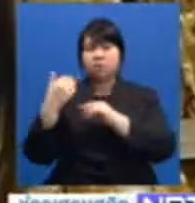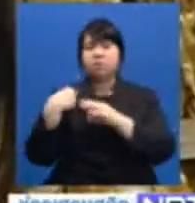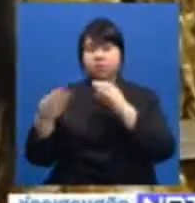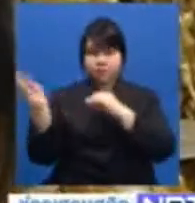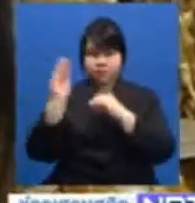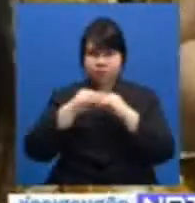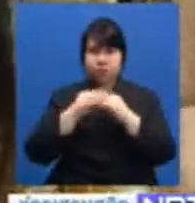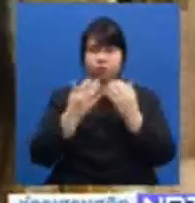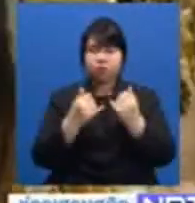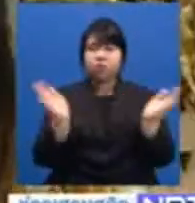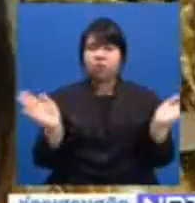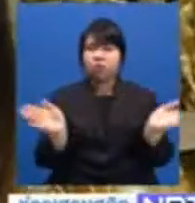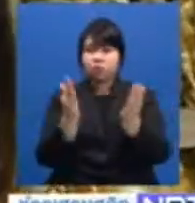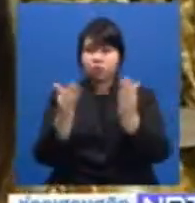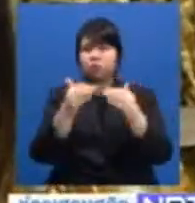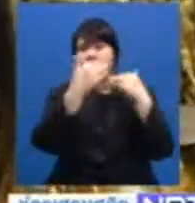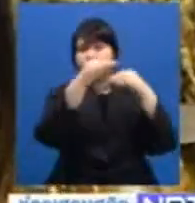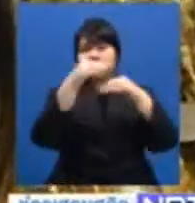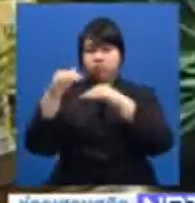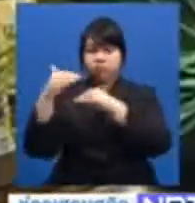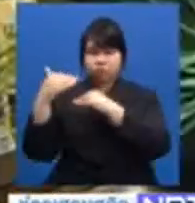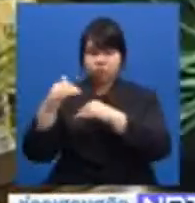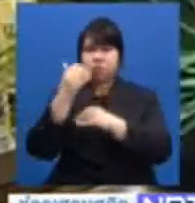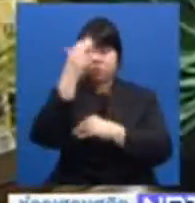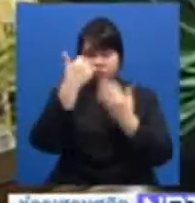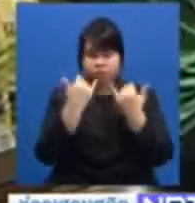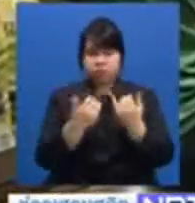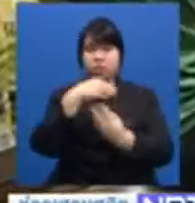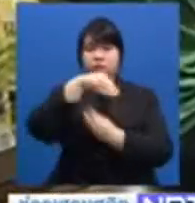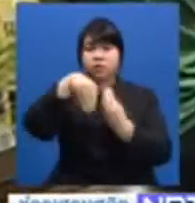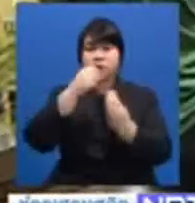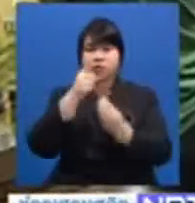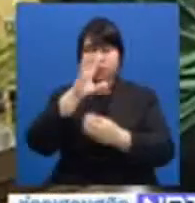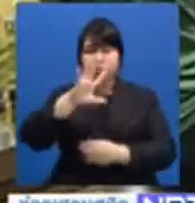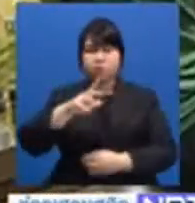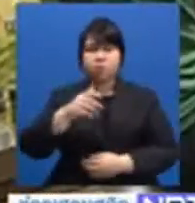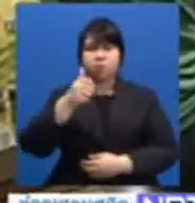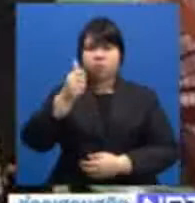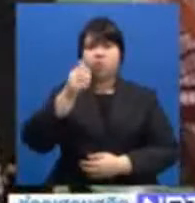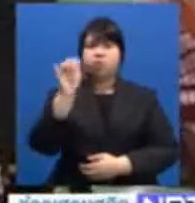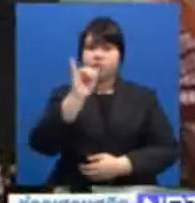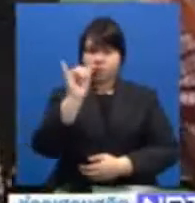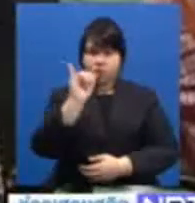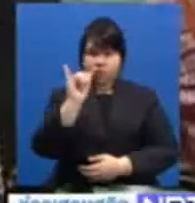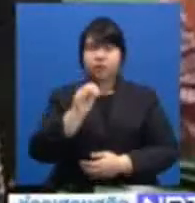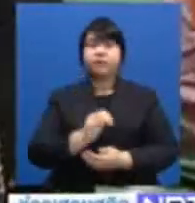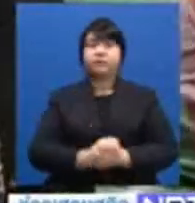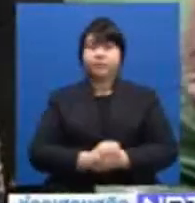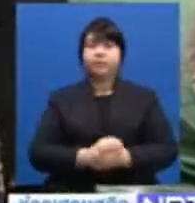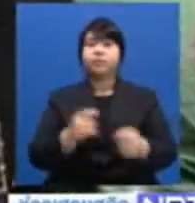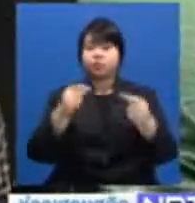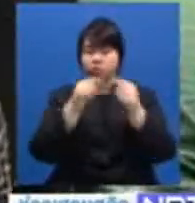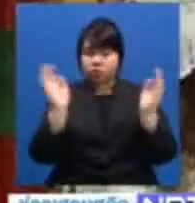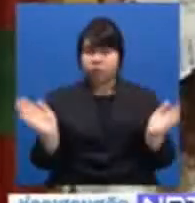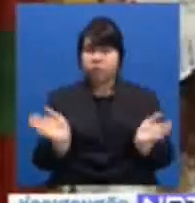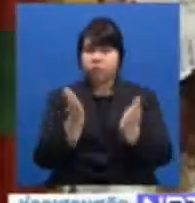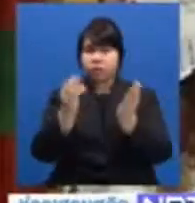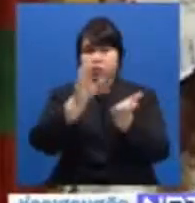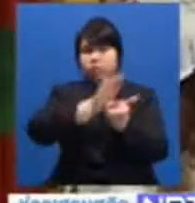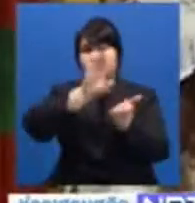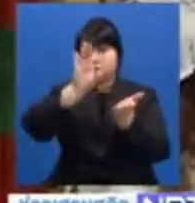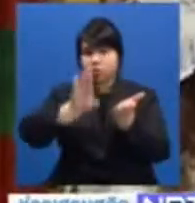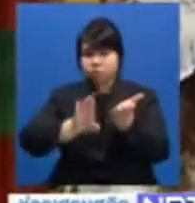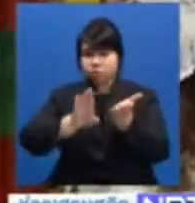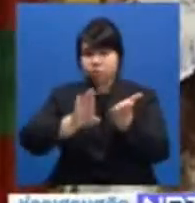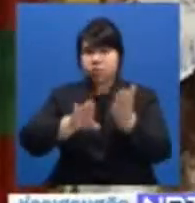เร่งกระตุ้นการส่งออกให้มากขึ้นเพราะว่าเศรษฐกิจยังไม่ฟื้นตัวเต็มที่นะคะรวมถึงผลักดันโครงการลงทุนโครง